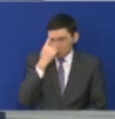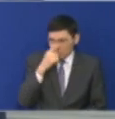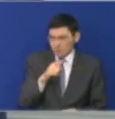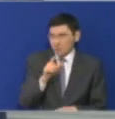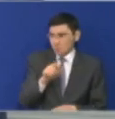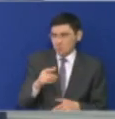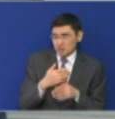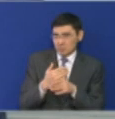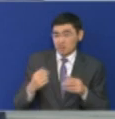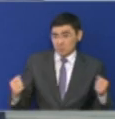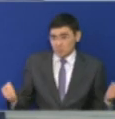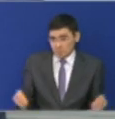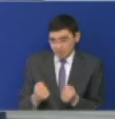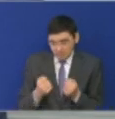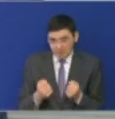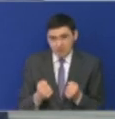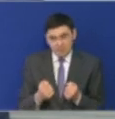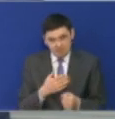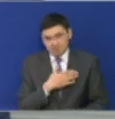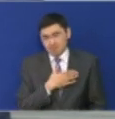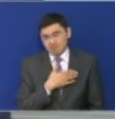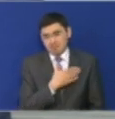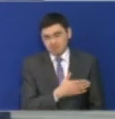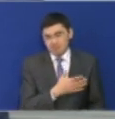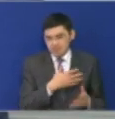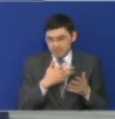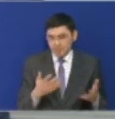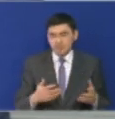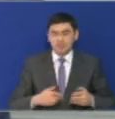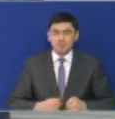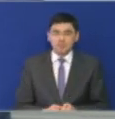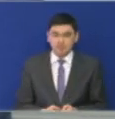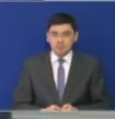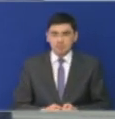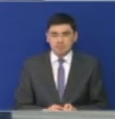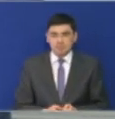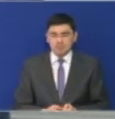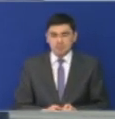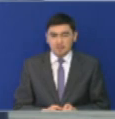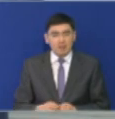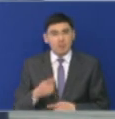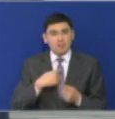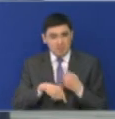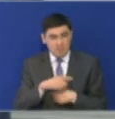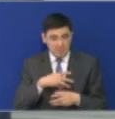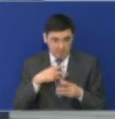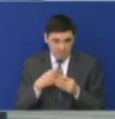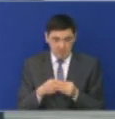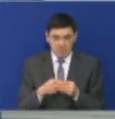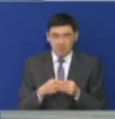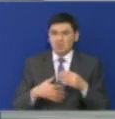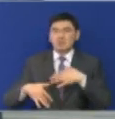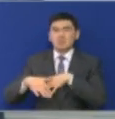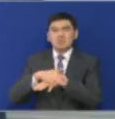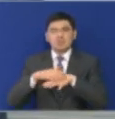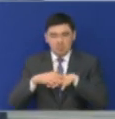к оказанию помощи своим землякам. Я хочу сказать большое ему спасибо. Мы все вместе. Пусть в нашей